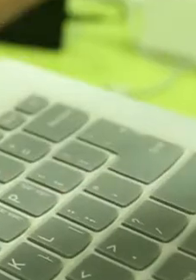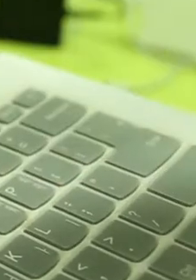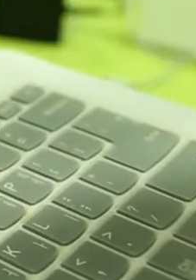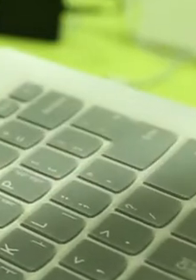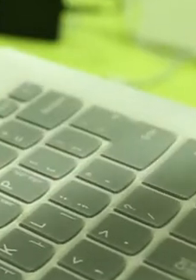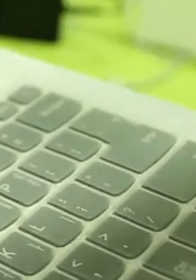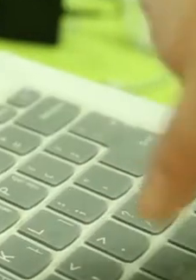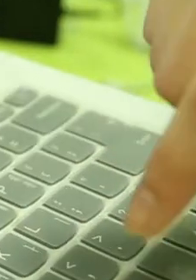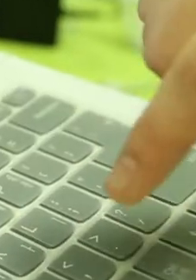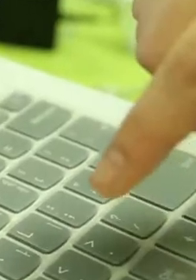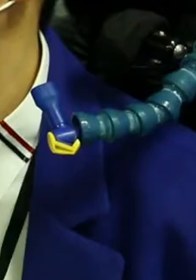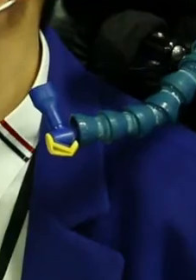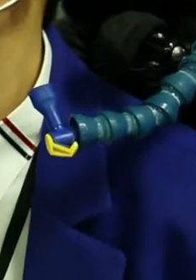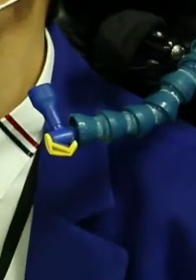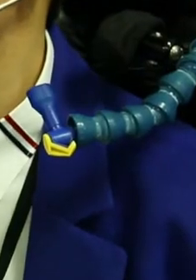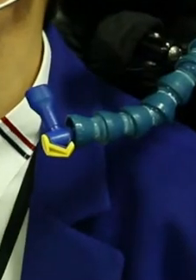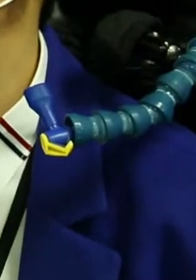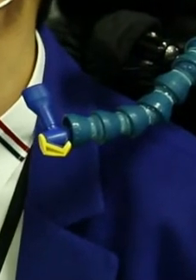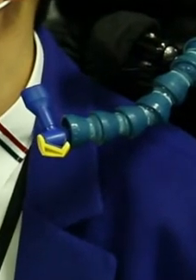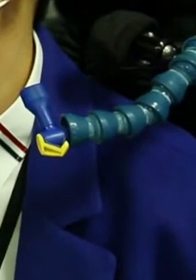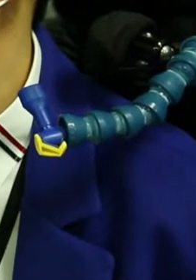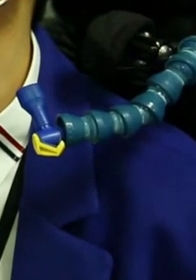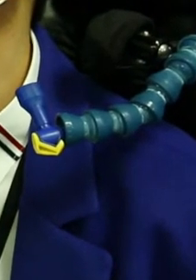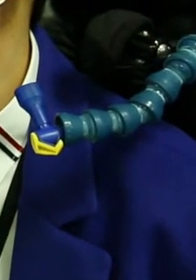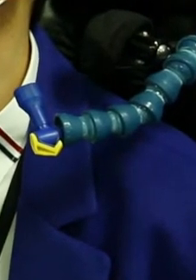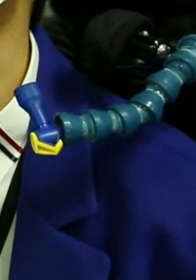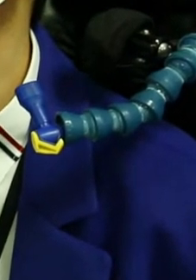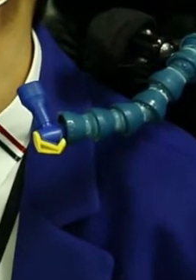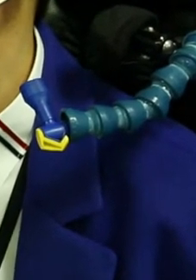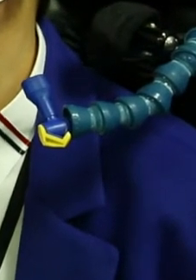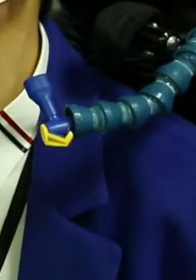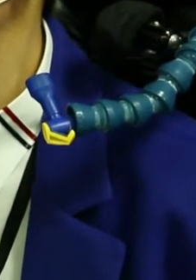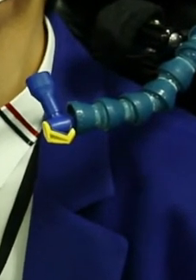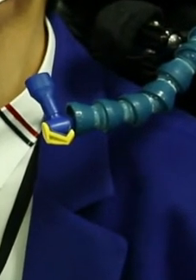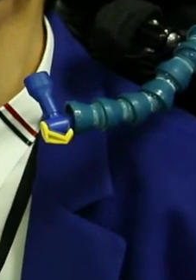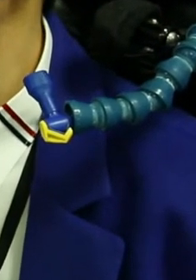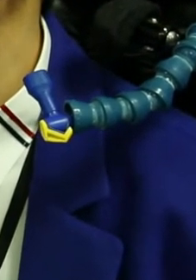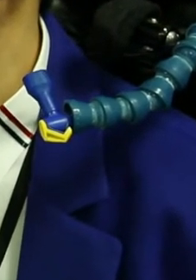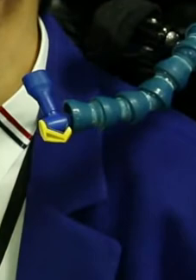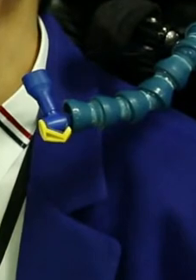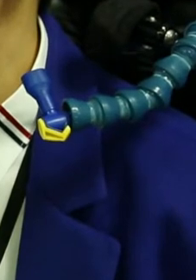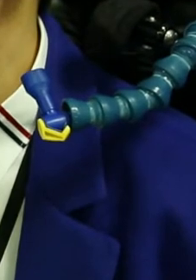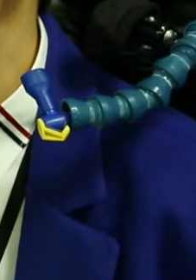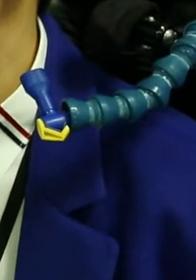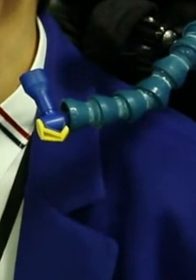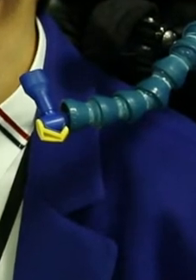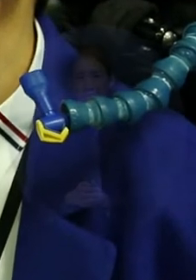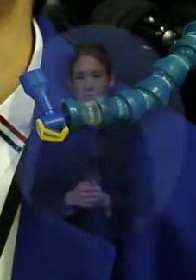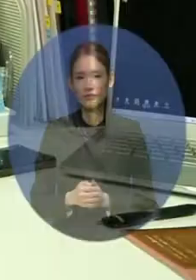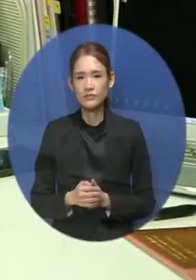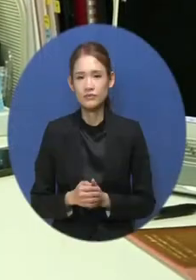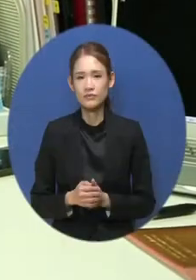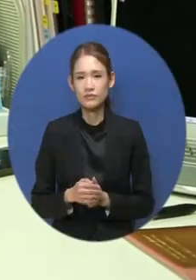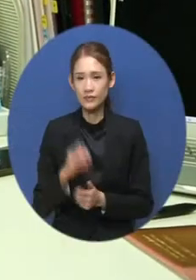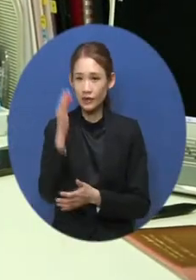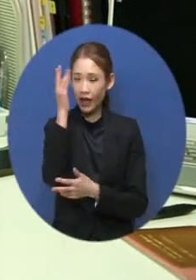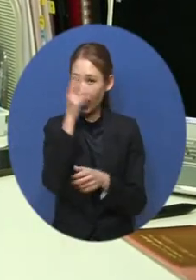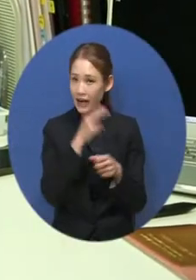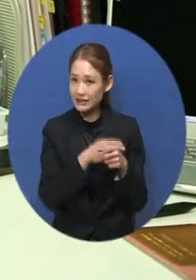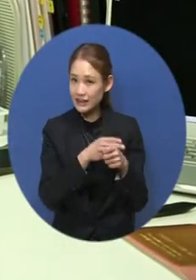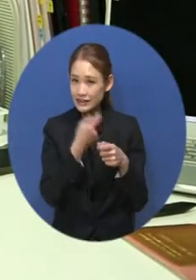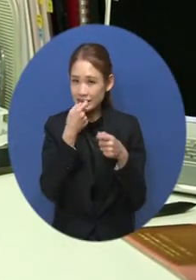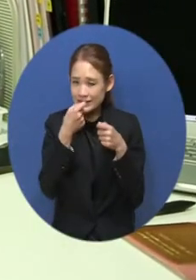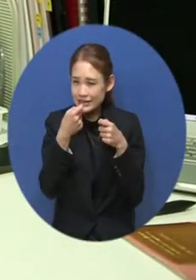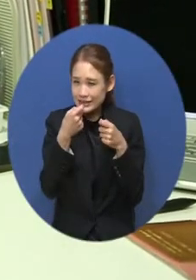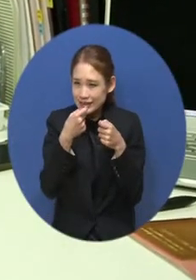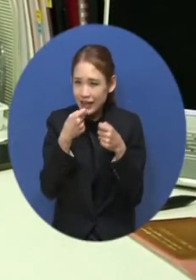영상? 네, 그 스크롤. 살아있어요? 네, 살아있네요. 다행히. 아직 있어요. 이거 나 강사님은 되게 친해. 이렇게 보이시는